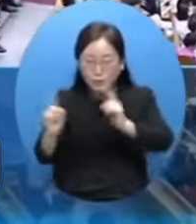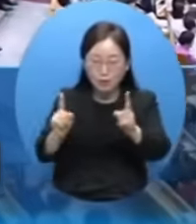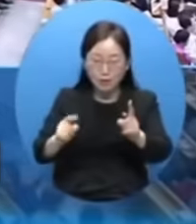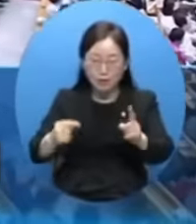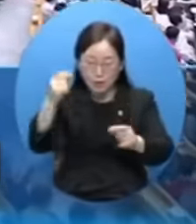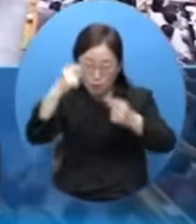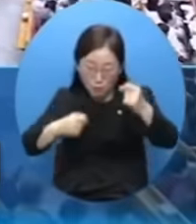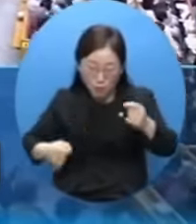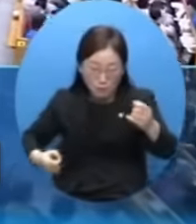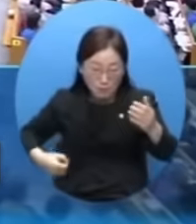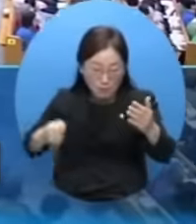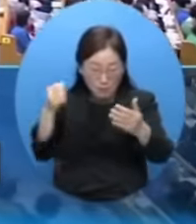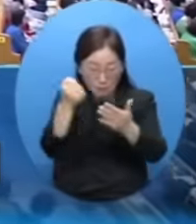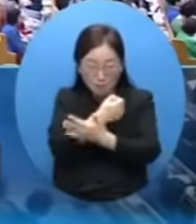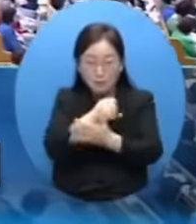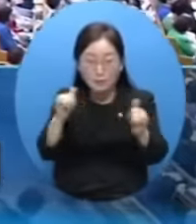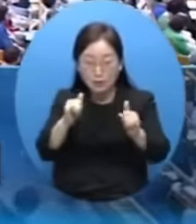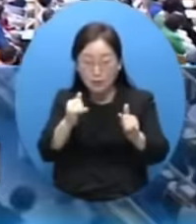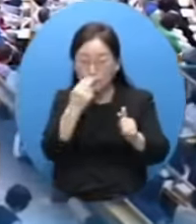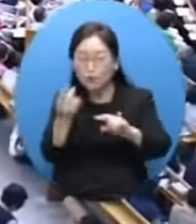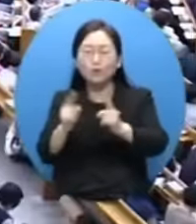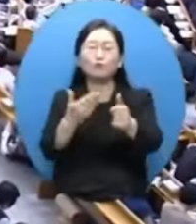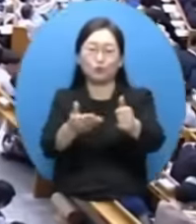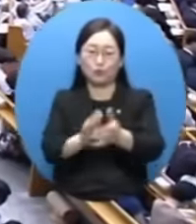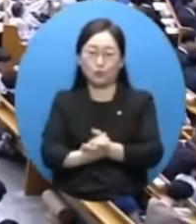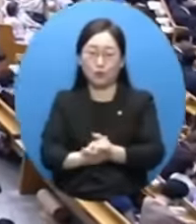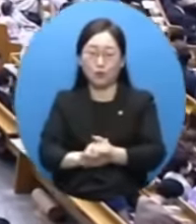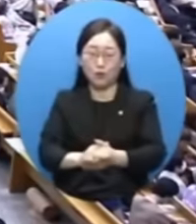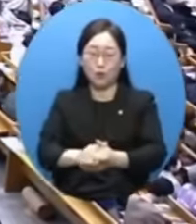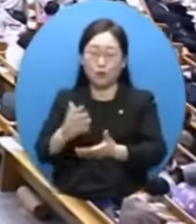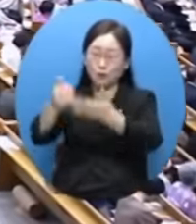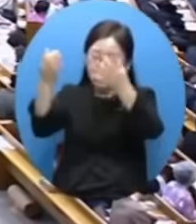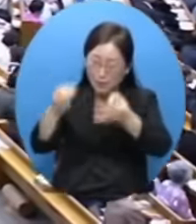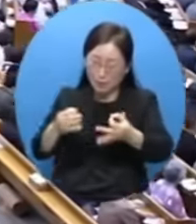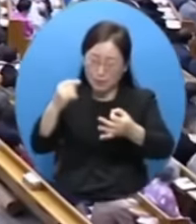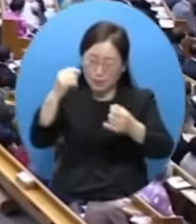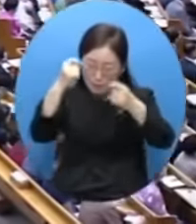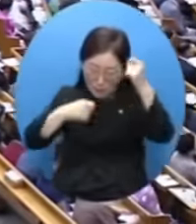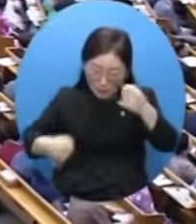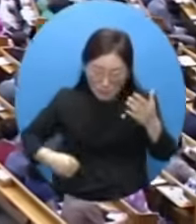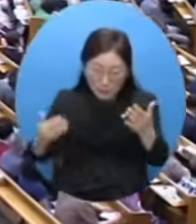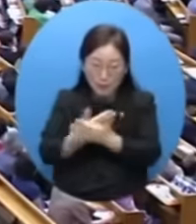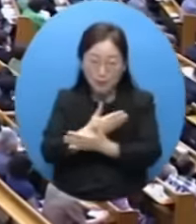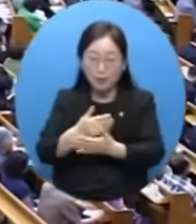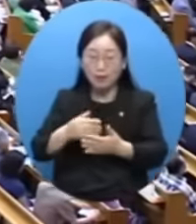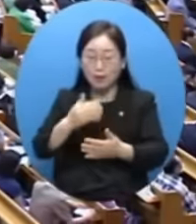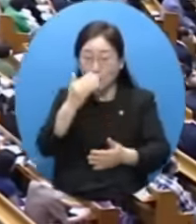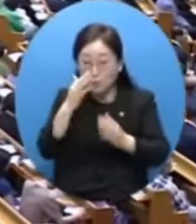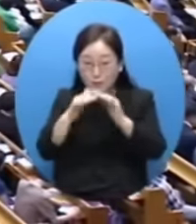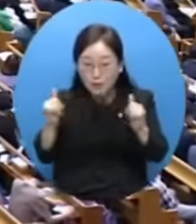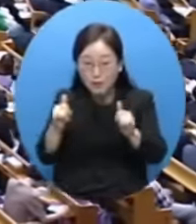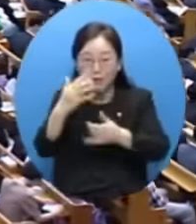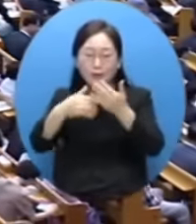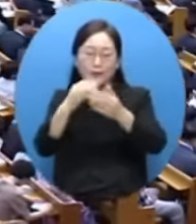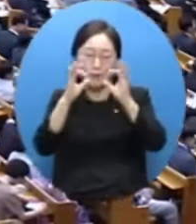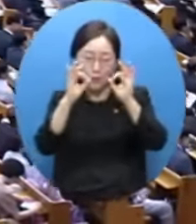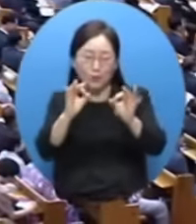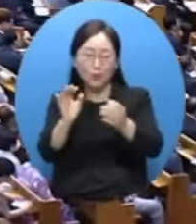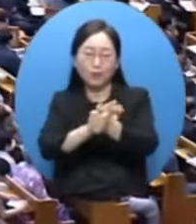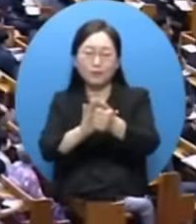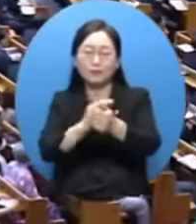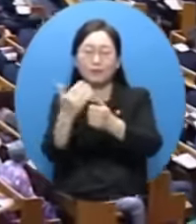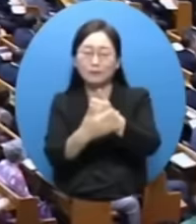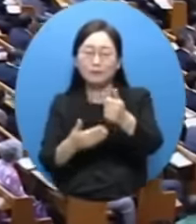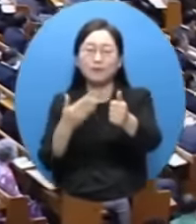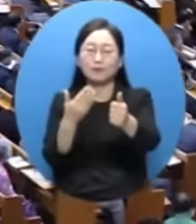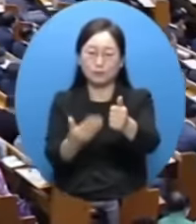함이라. 우리가 주 앞에 통회하고 우리가 눈 앞에 겸손한 모습으로 나갈 때 하나님께서 우리에게 은혜를 더해